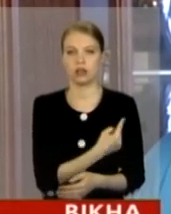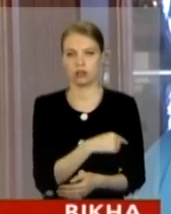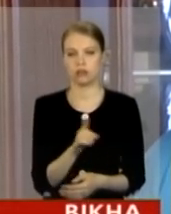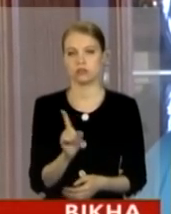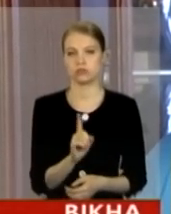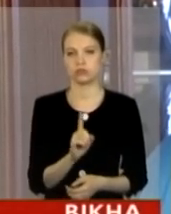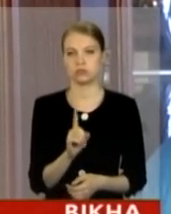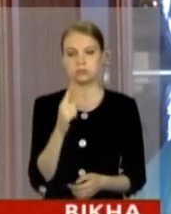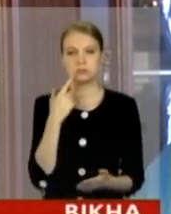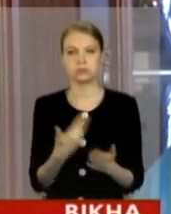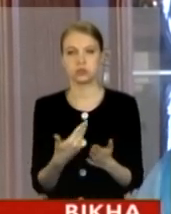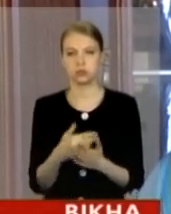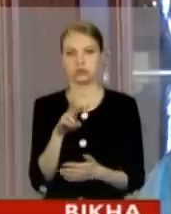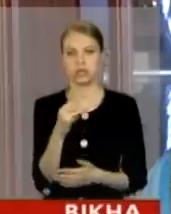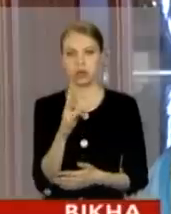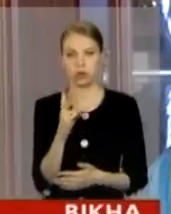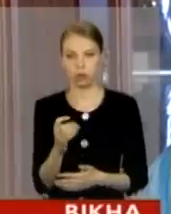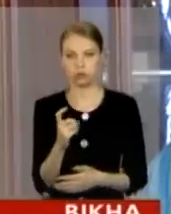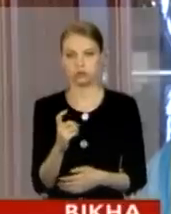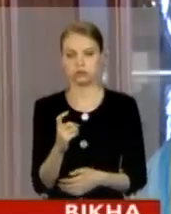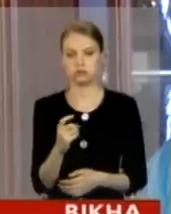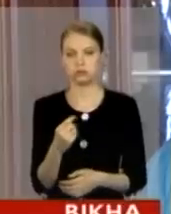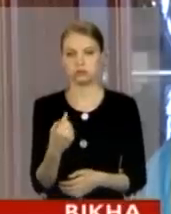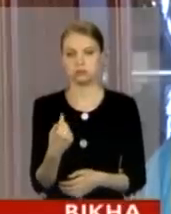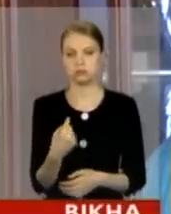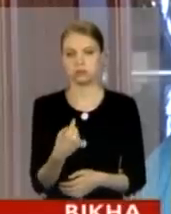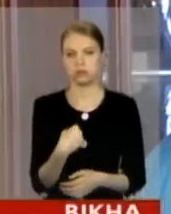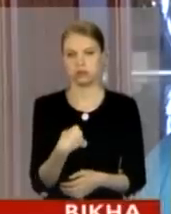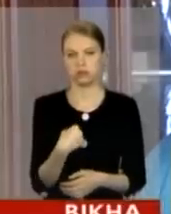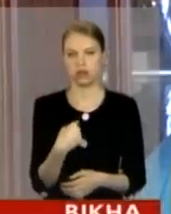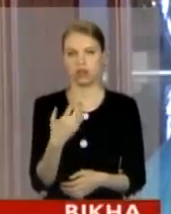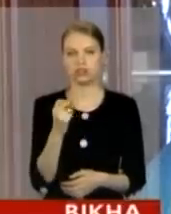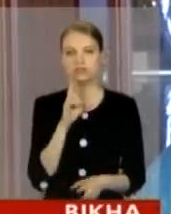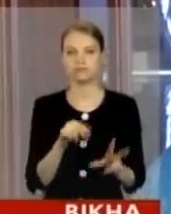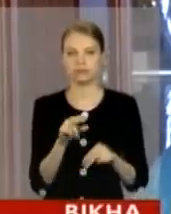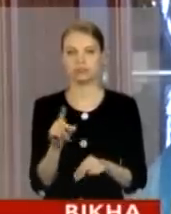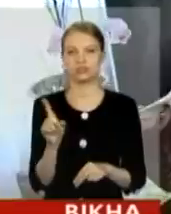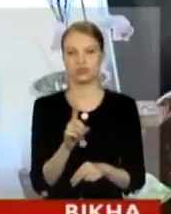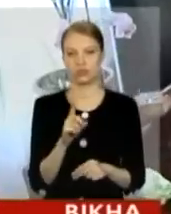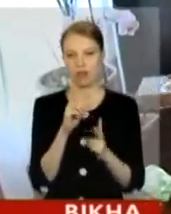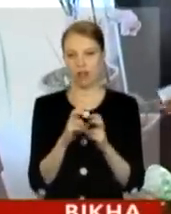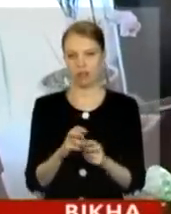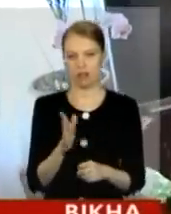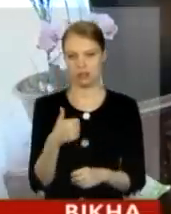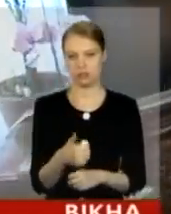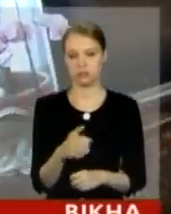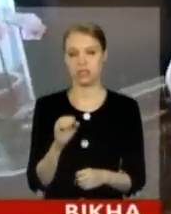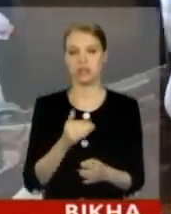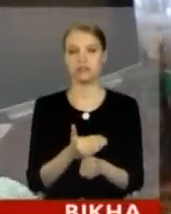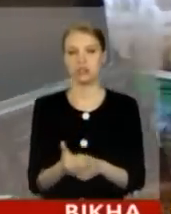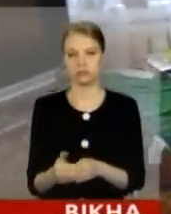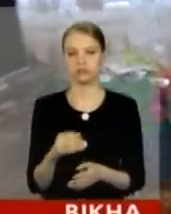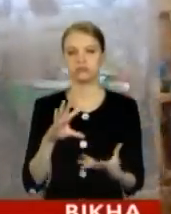що підозрена лейкоз, от я вже жила тієї надії, що припутали аналізи. Невдовзі страшний